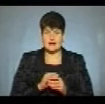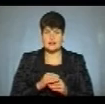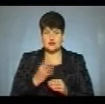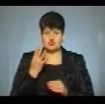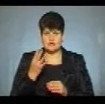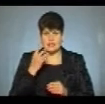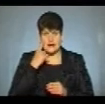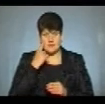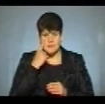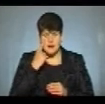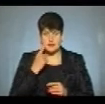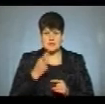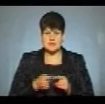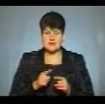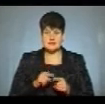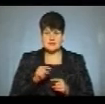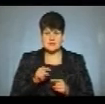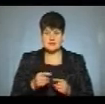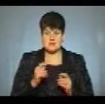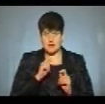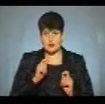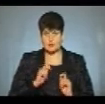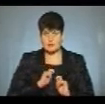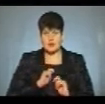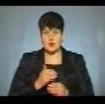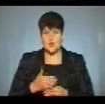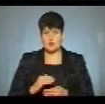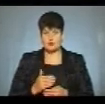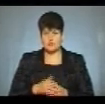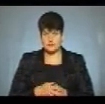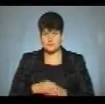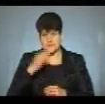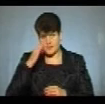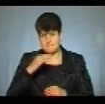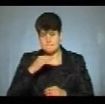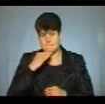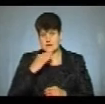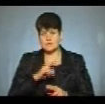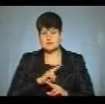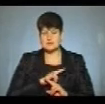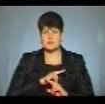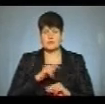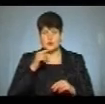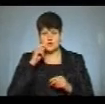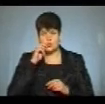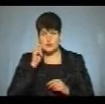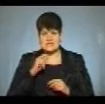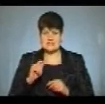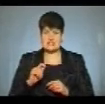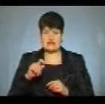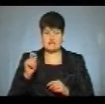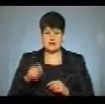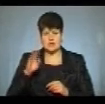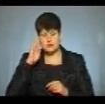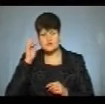так за то і мені подарували ноутбук. Батько Віталія Лопацького загинув в російсько-українській війні. Хлопець